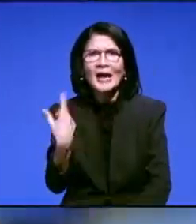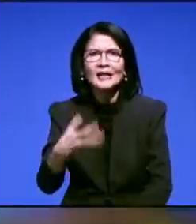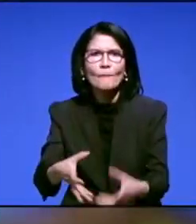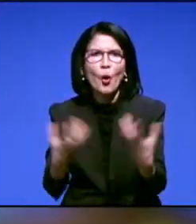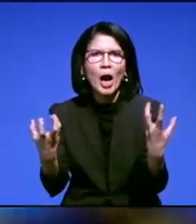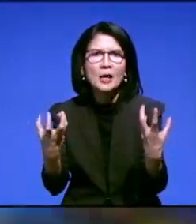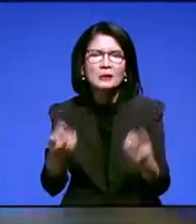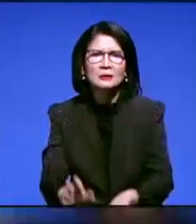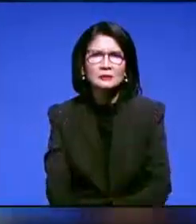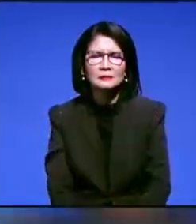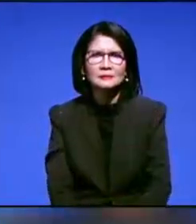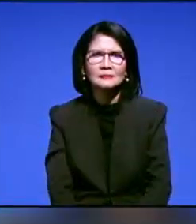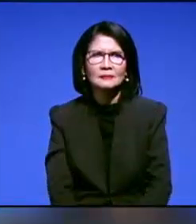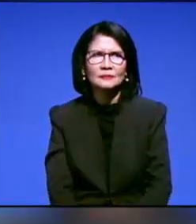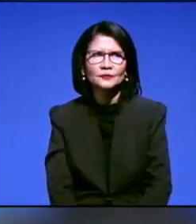barang itu.